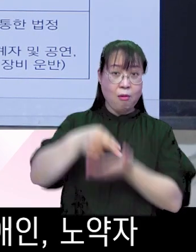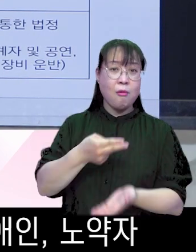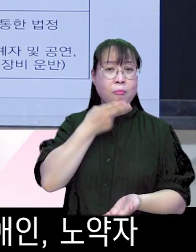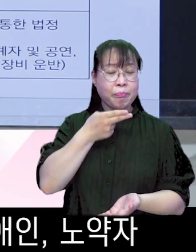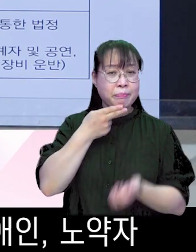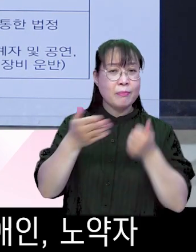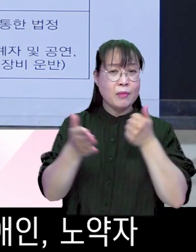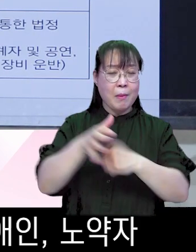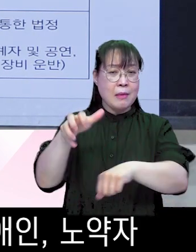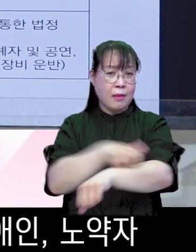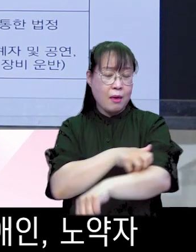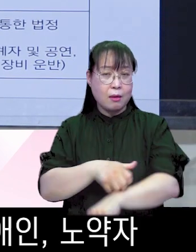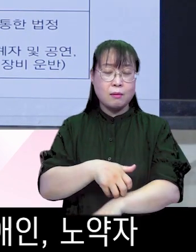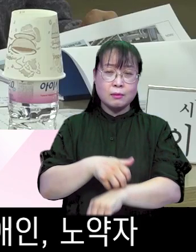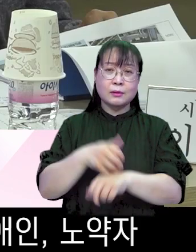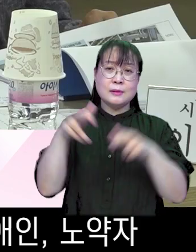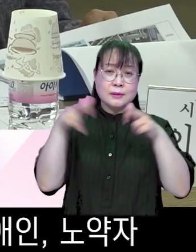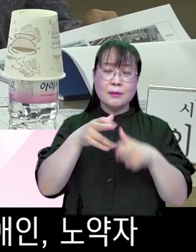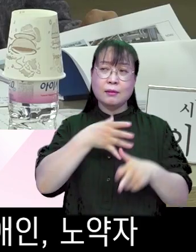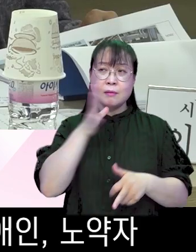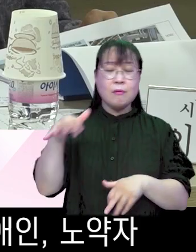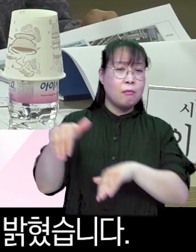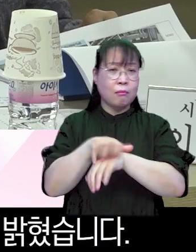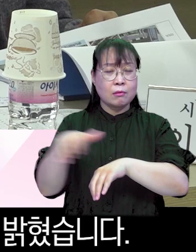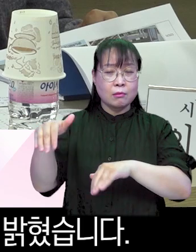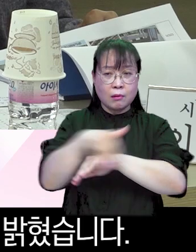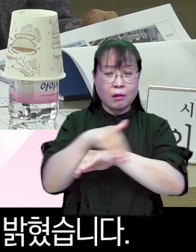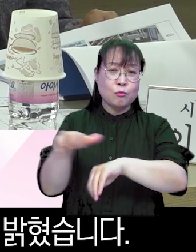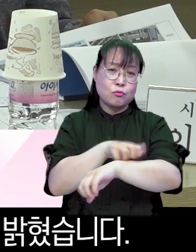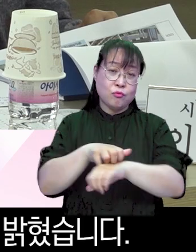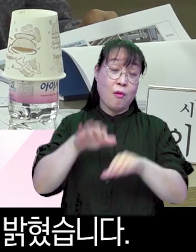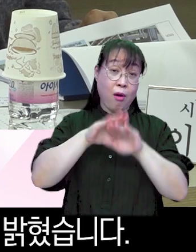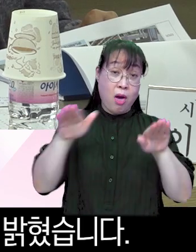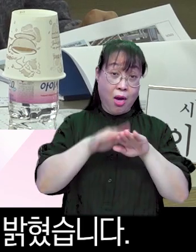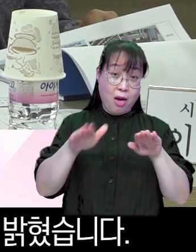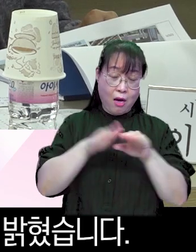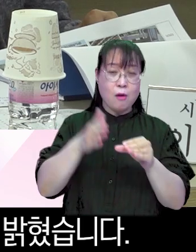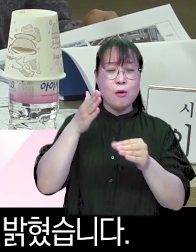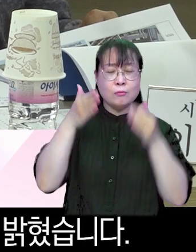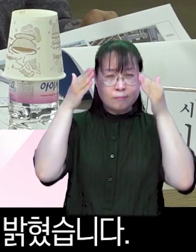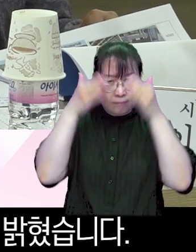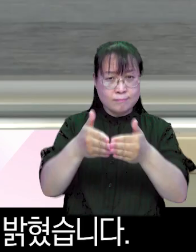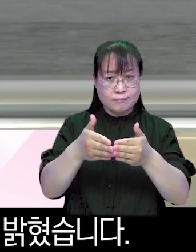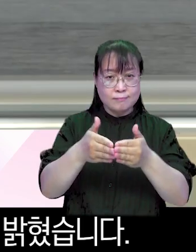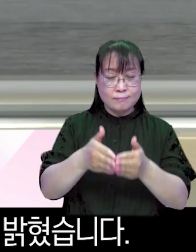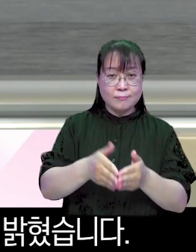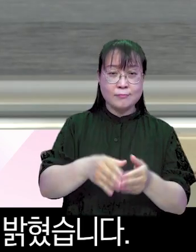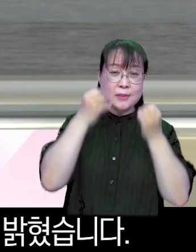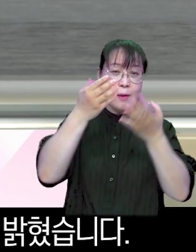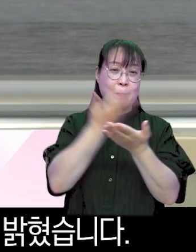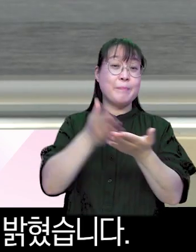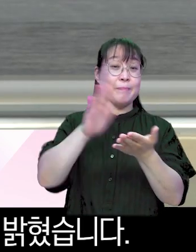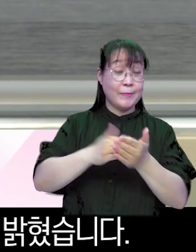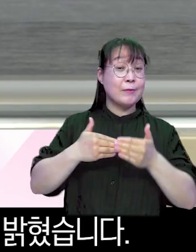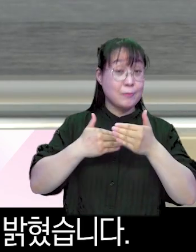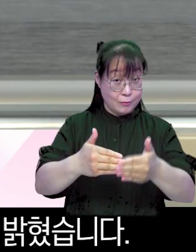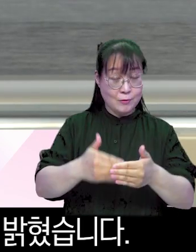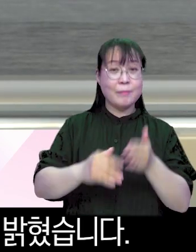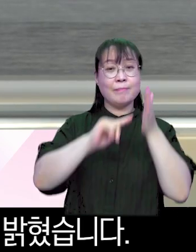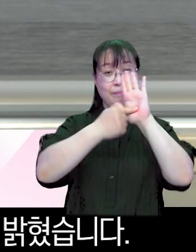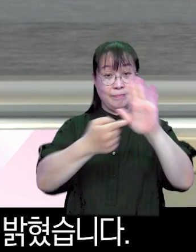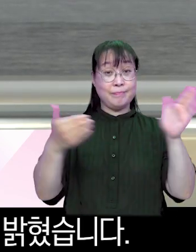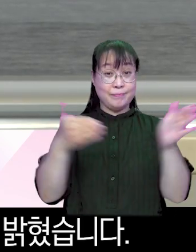문제와 승강기가 설치되지 않아 장애인, 노약자 등이 이용하기 어렵다는 민원 해결 등에 중점을 두고